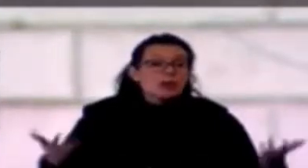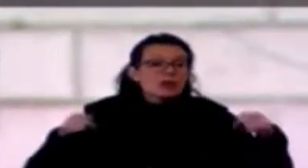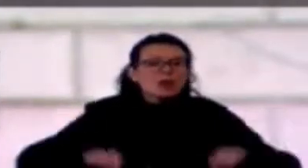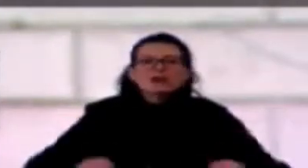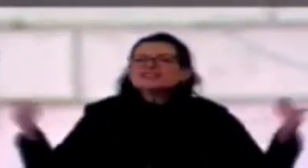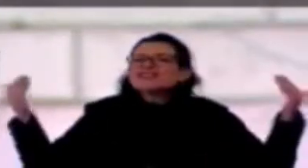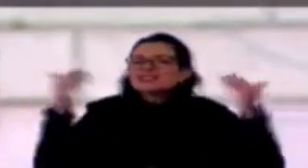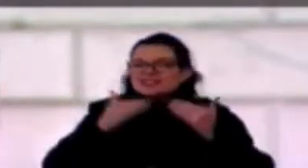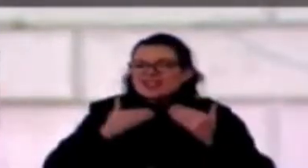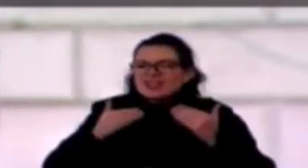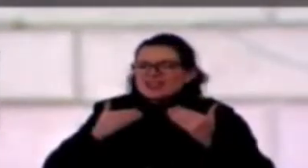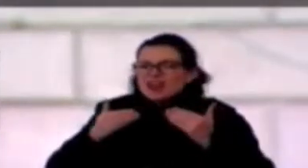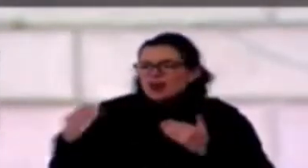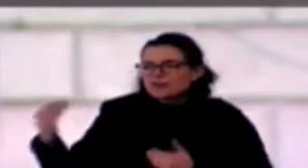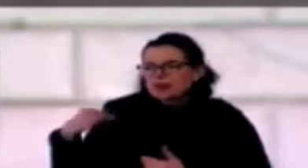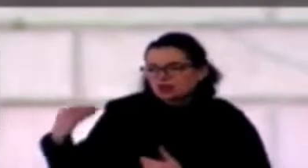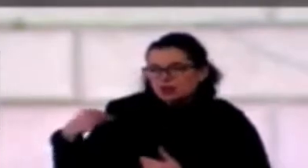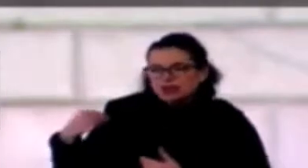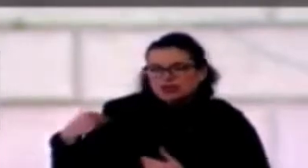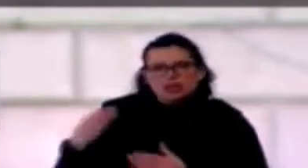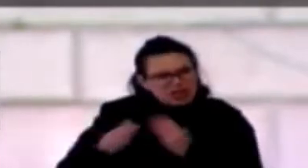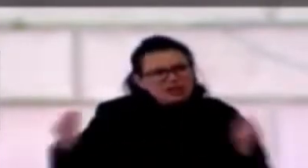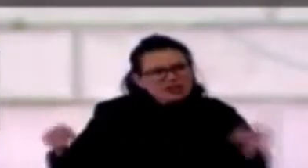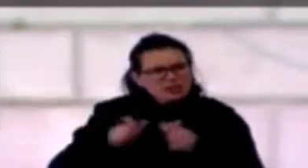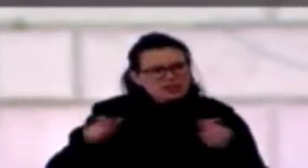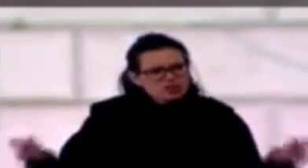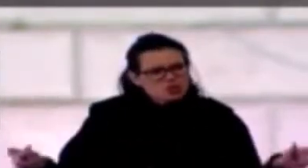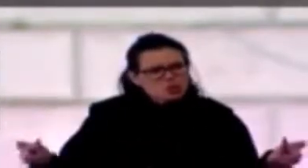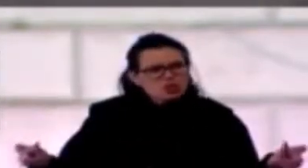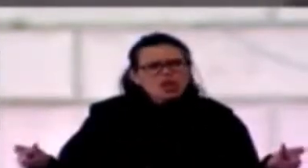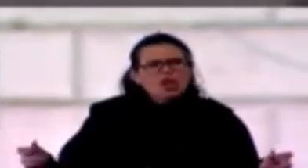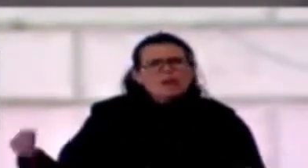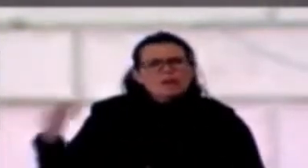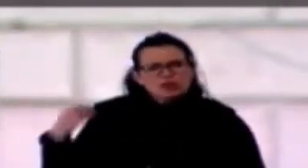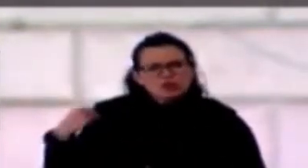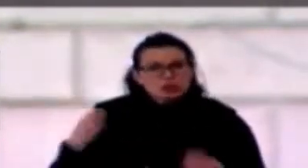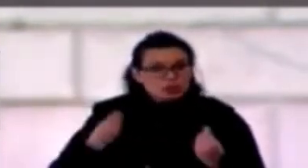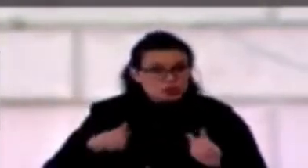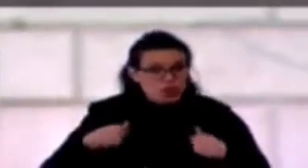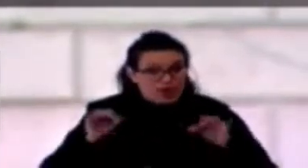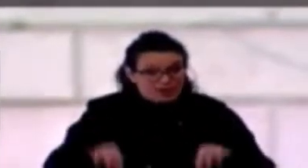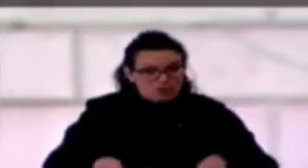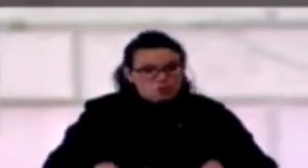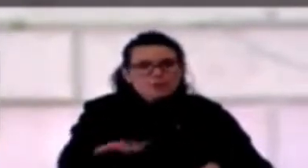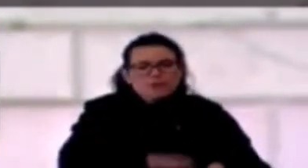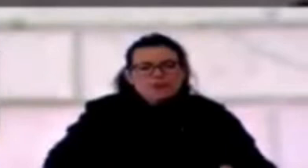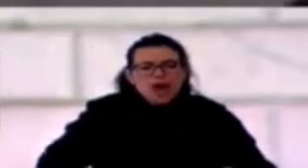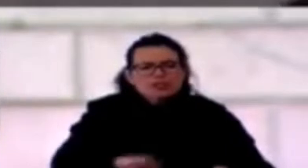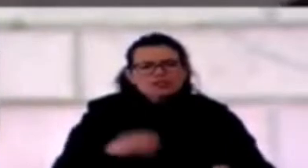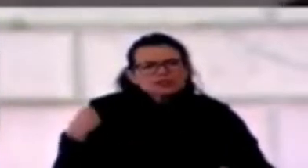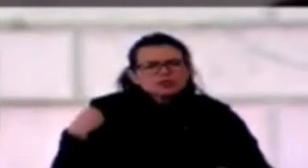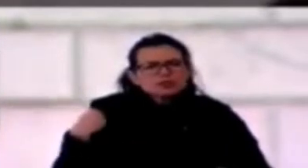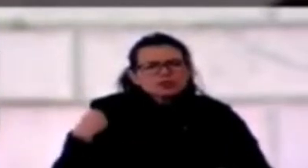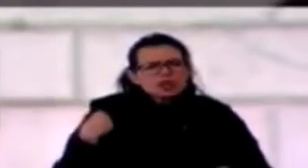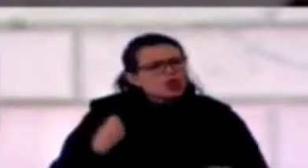mi hanno chiesto in tanti, quando sono arrivato qui in questa piazza, perché sono qui,